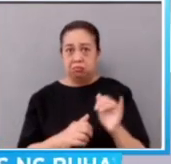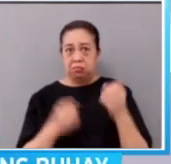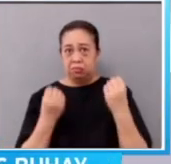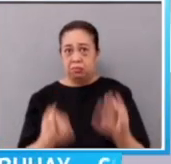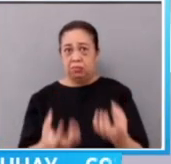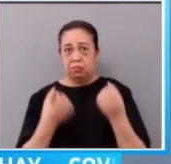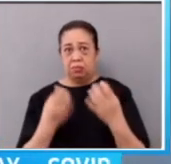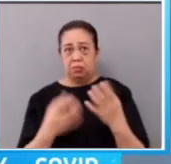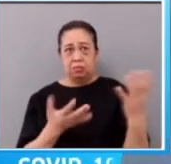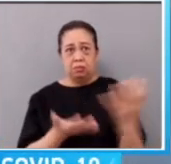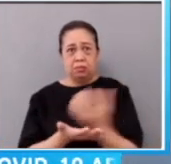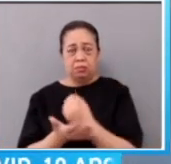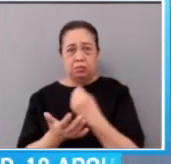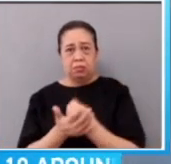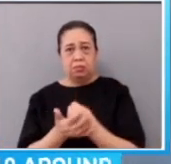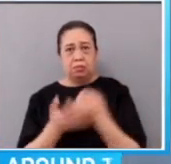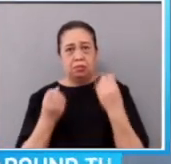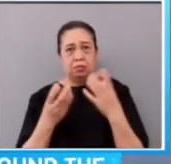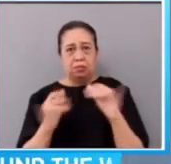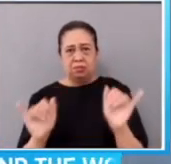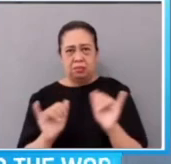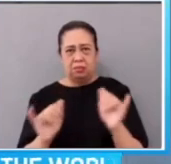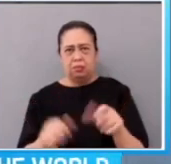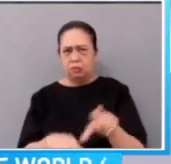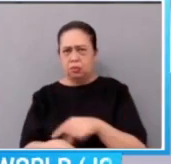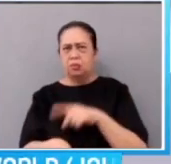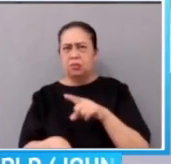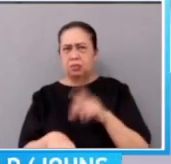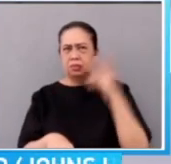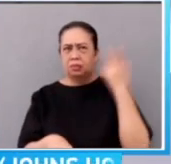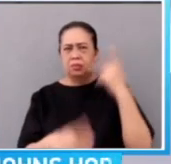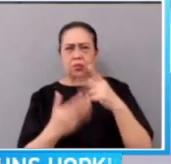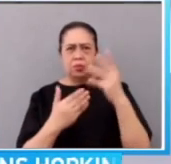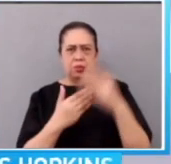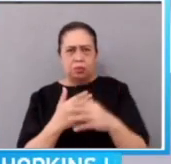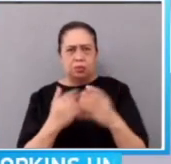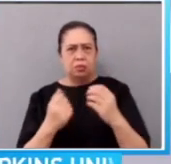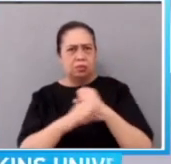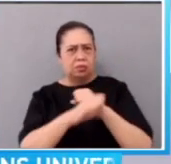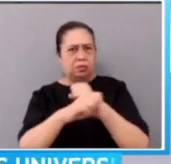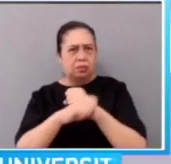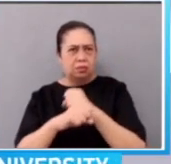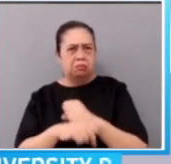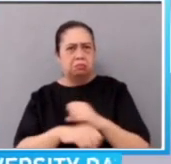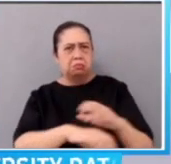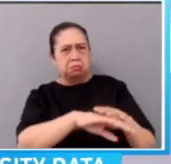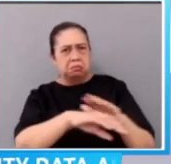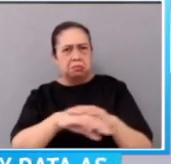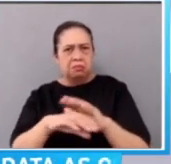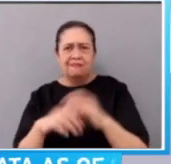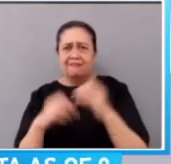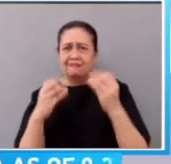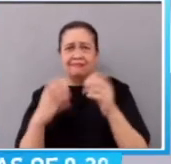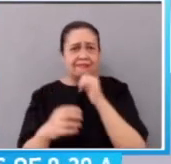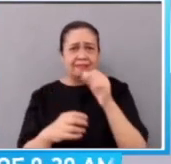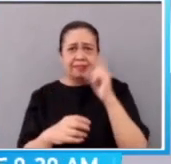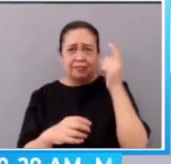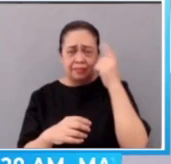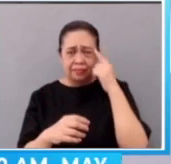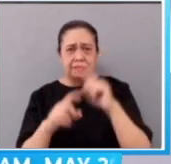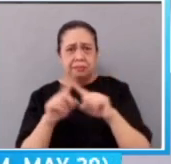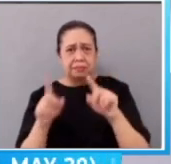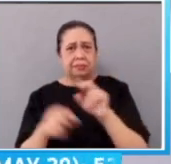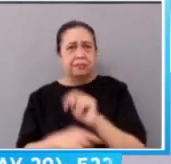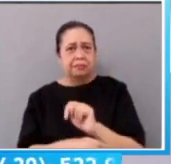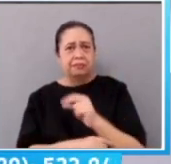basura dito sa ating mga estero? Napakatagal na pong programa at advocacy ng marami, hindi lang ho ng gobyerno, kundi yung mga non-government